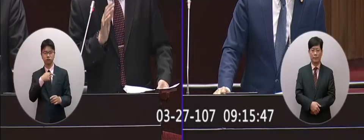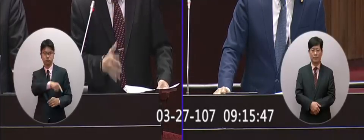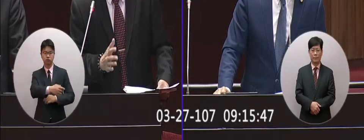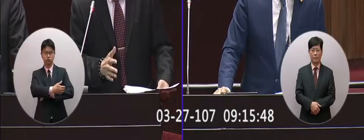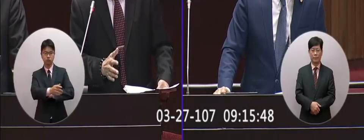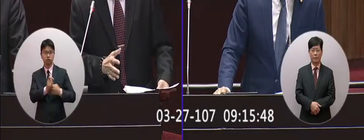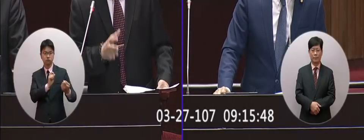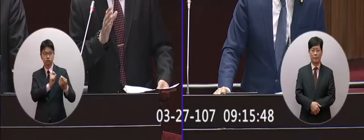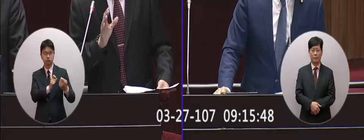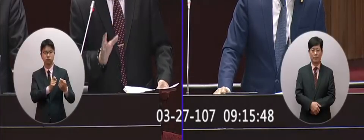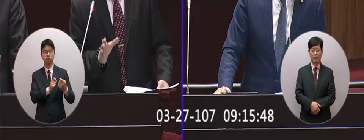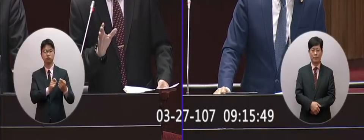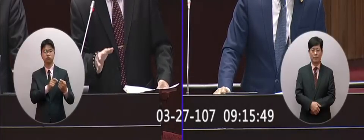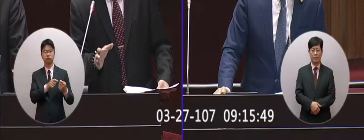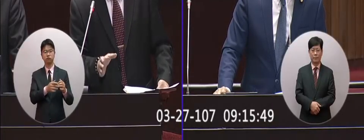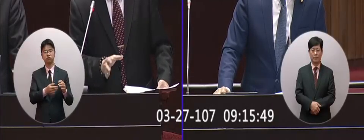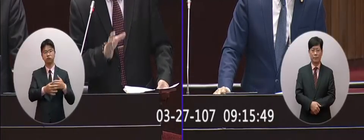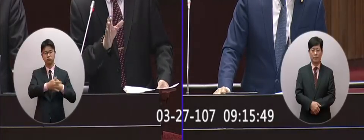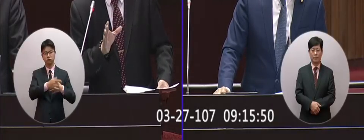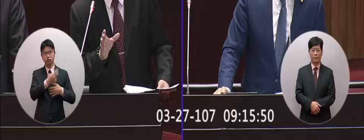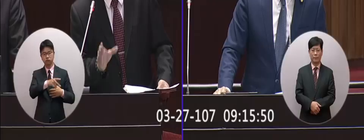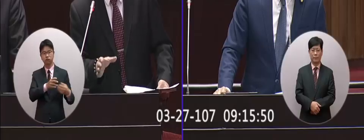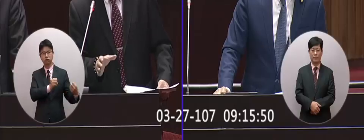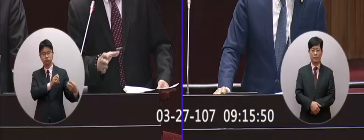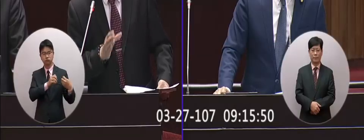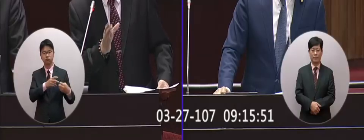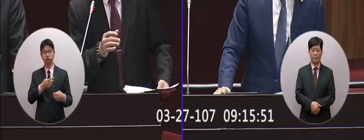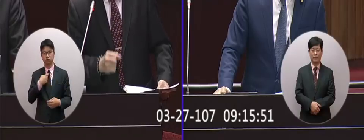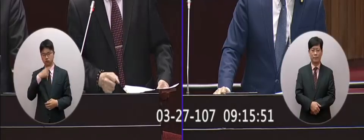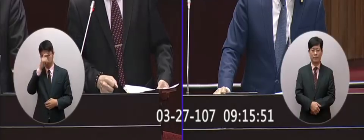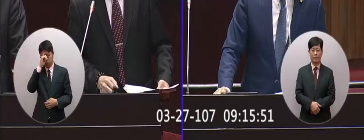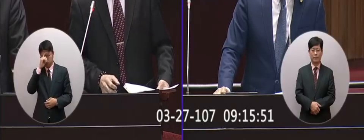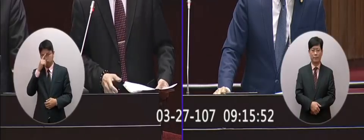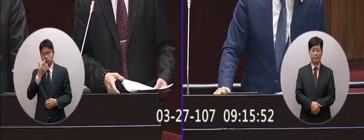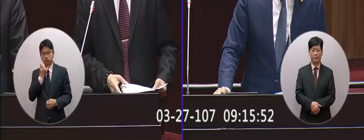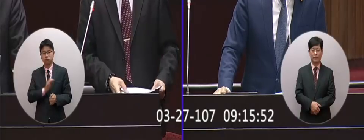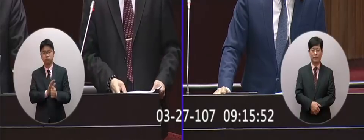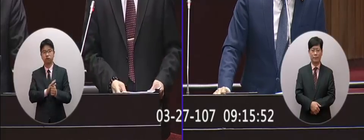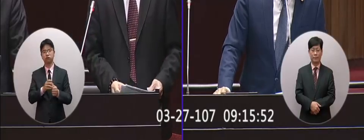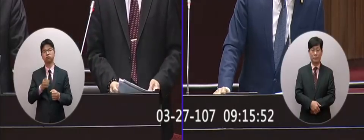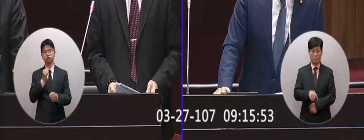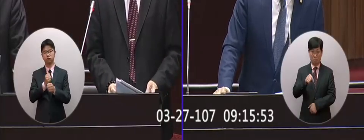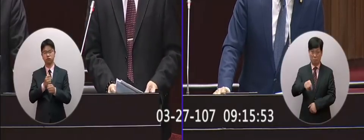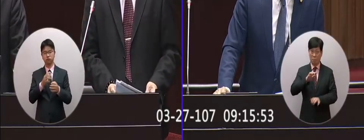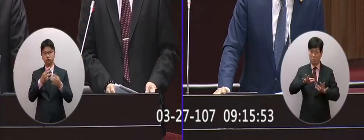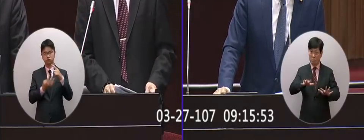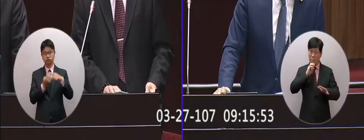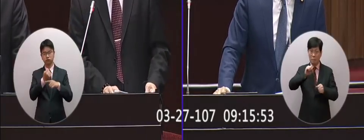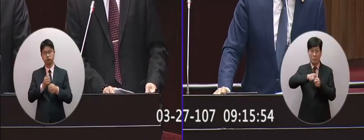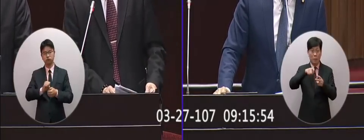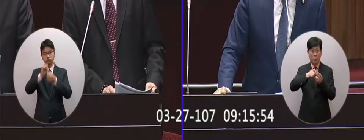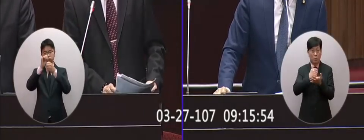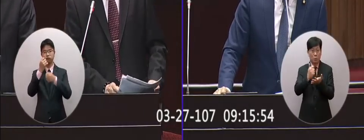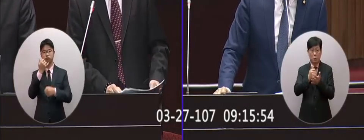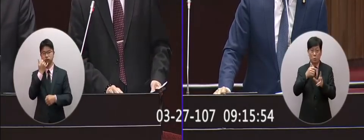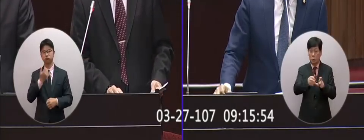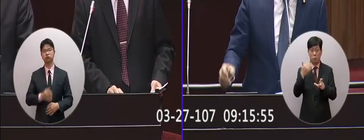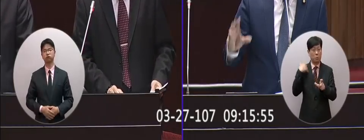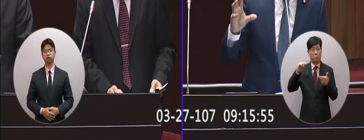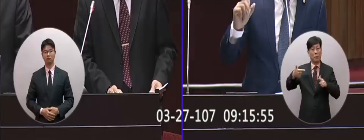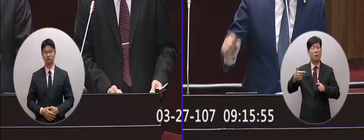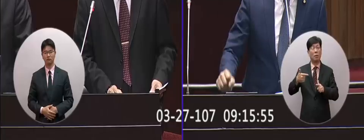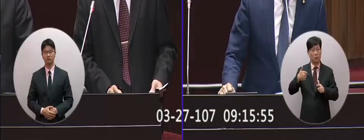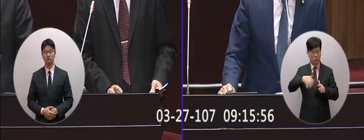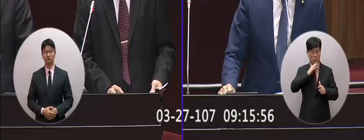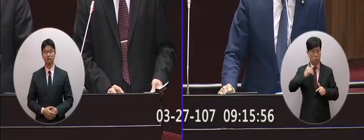他们了解未来带来经济的发展，带来就业机会，我们会来努力。 好， 这个现在的加工出口区已经不是以前加工出口区，